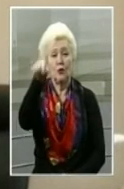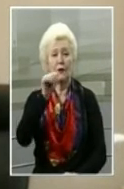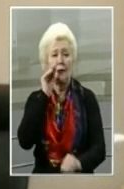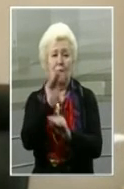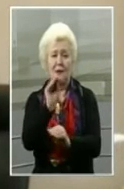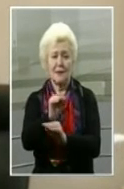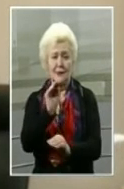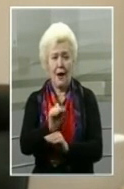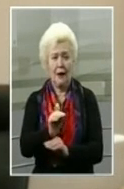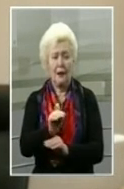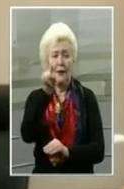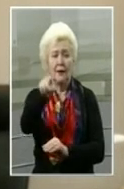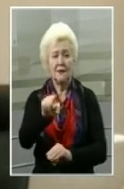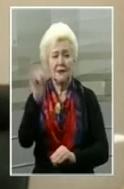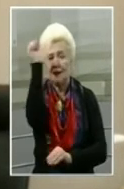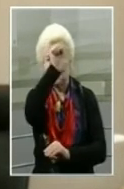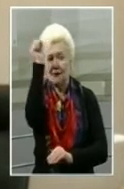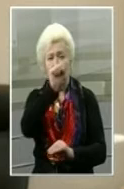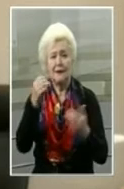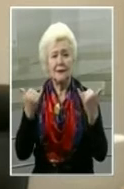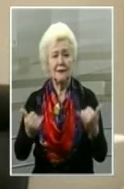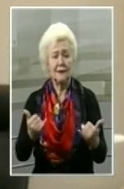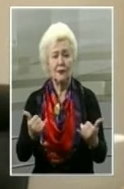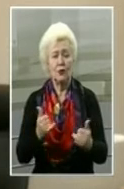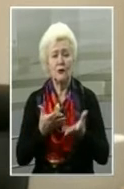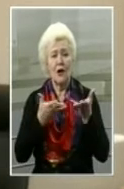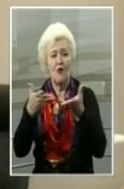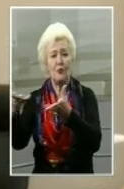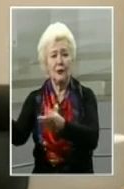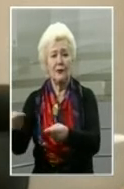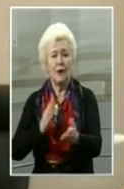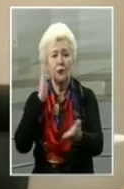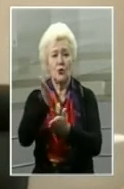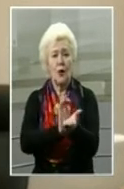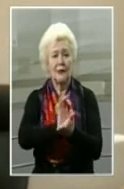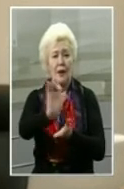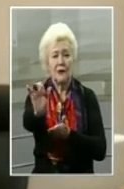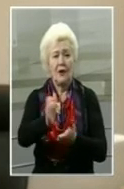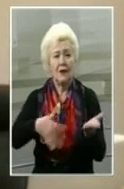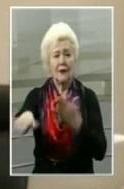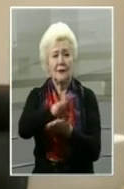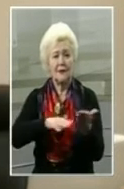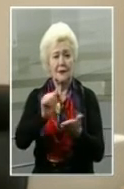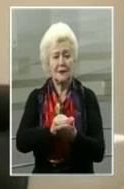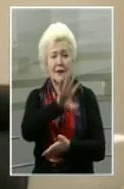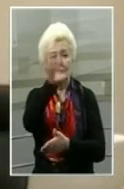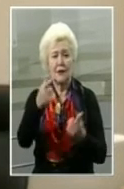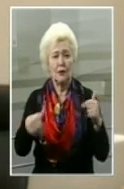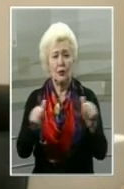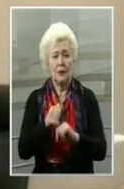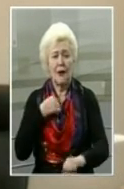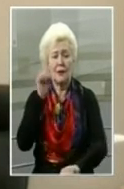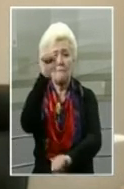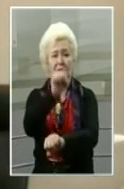брехня, ті нісенітниці сьогодні впливають і направлені вже на дискредитацію цілої партії, я